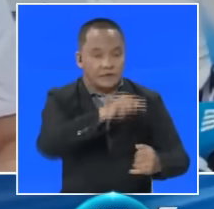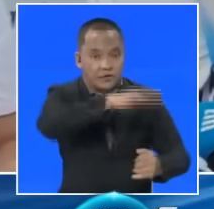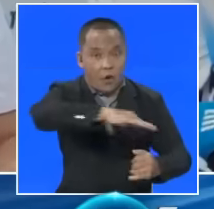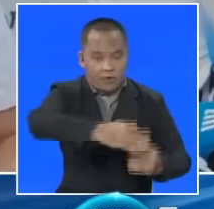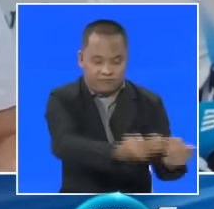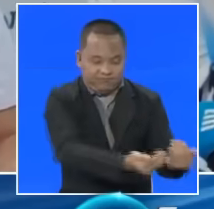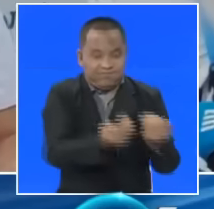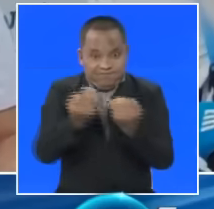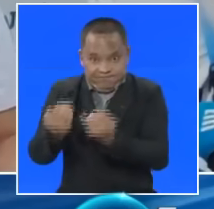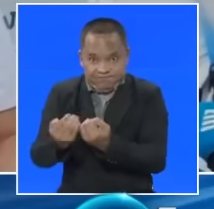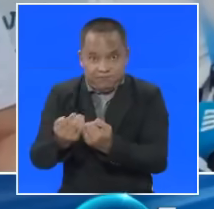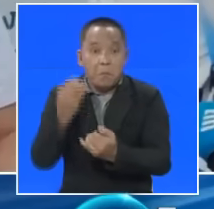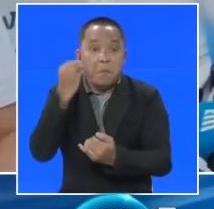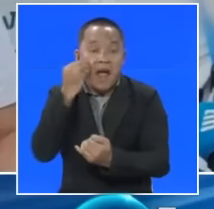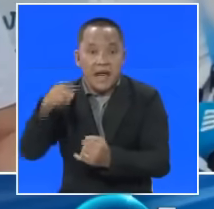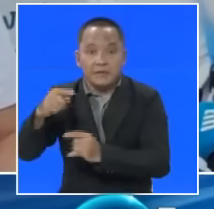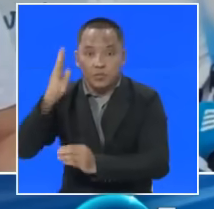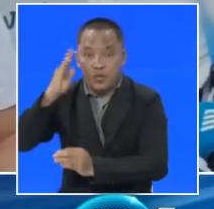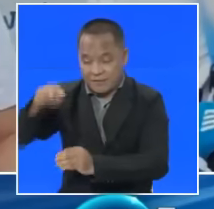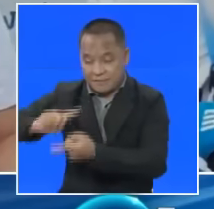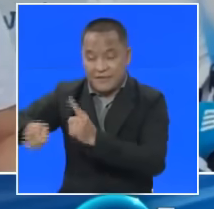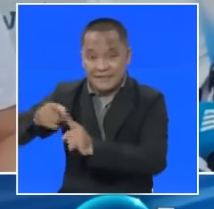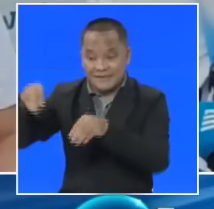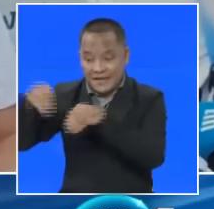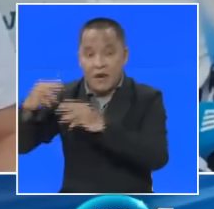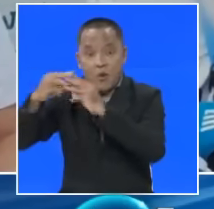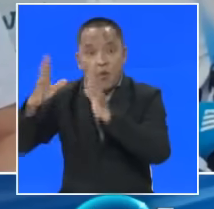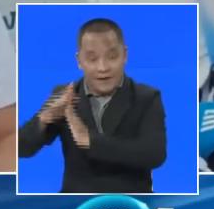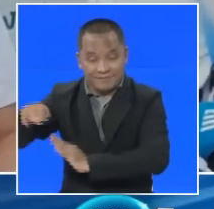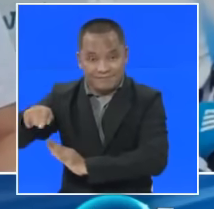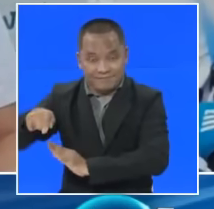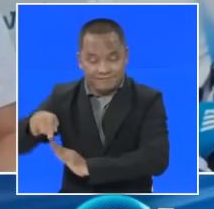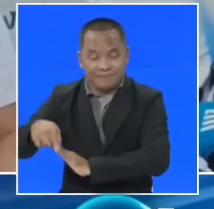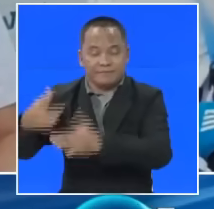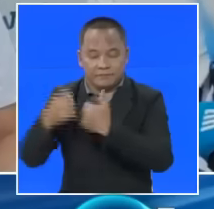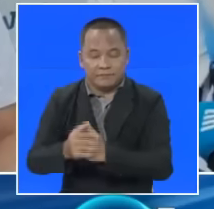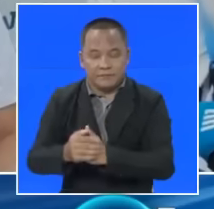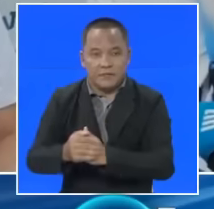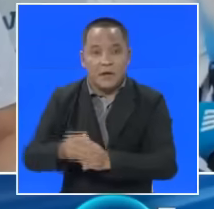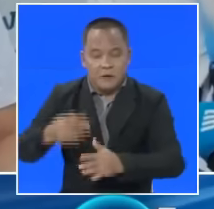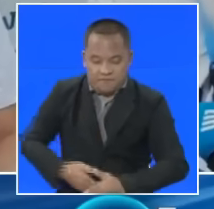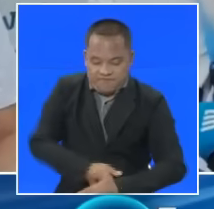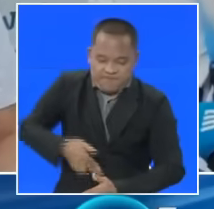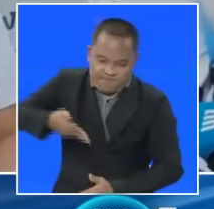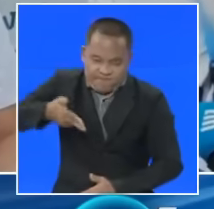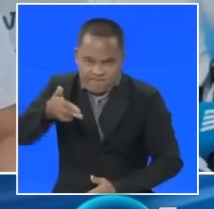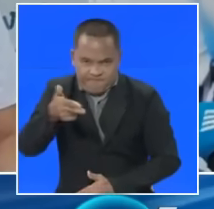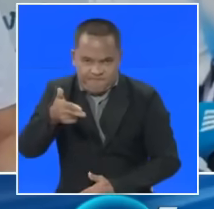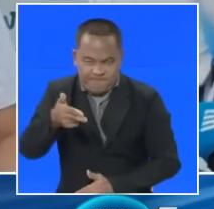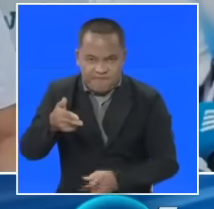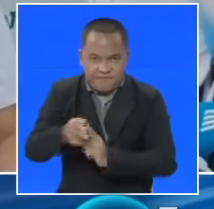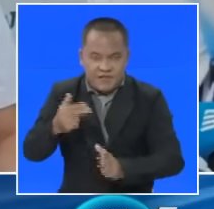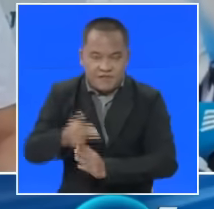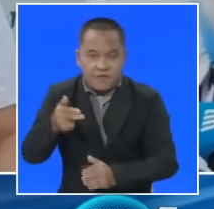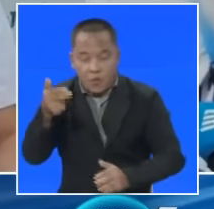ณชัยชนะนี่แหละค่ะไปที่บ้านของนายดำใกล้กันกับวัดชัยพฤกษ์ตลิ่งชันเอาปืนออกมาด้วยนะคะเอาปืนม